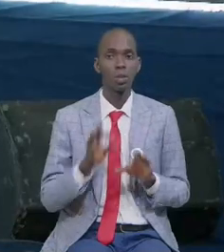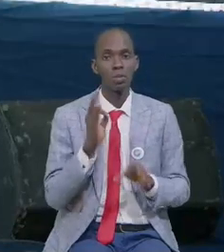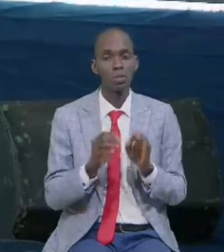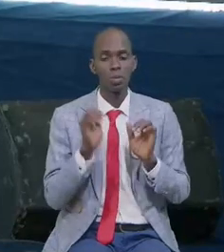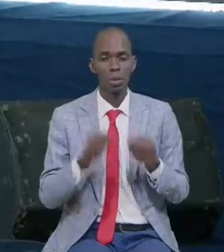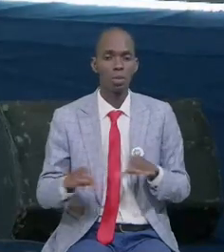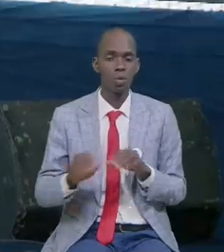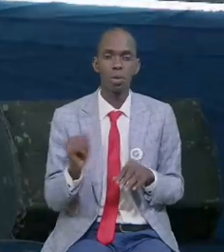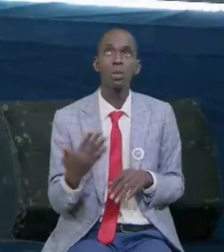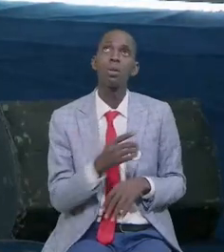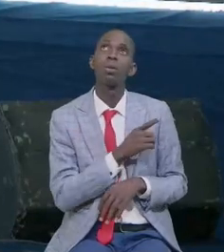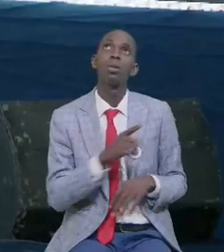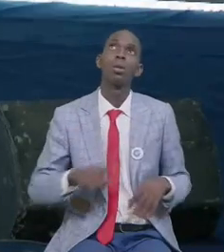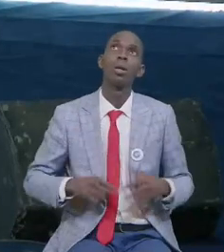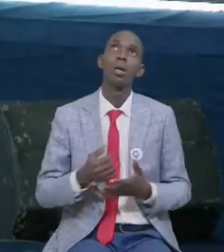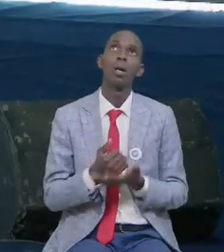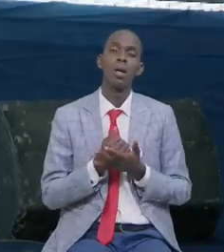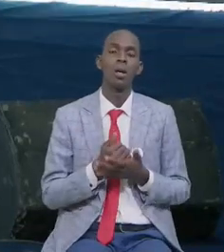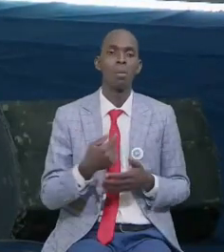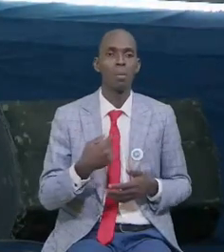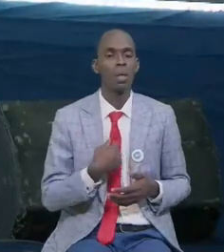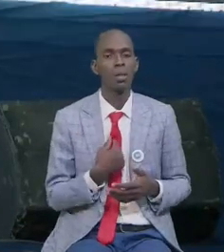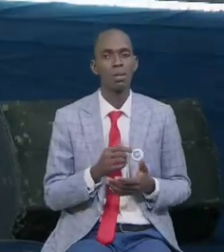Si tu peux faire quelque chose, Seigneur, viens mon secours.